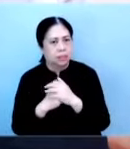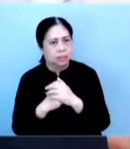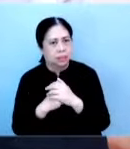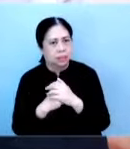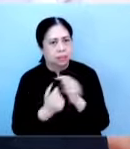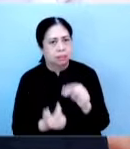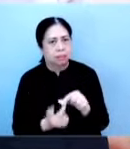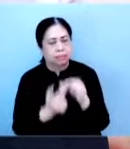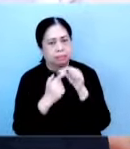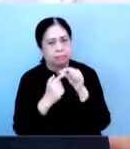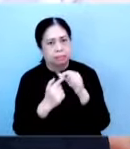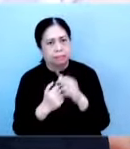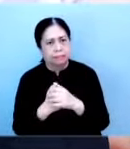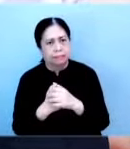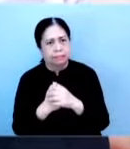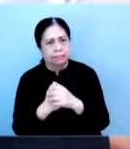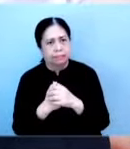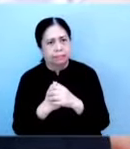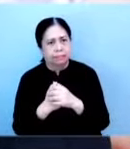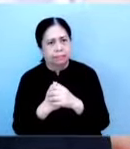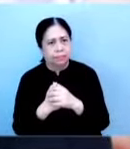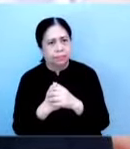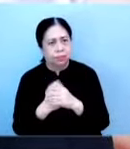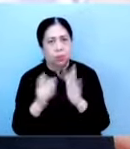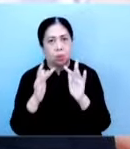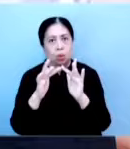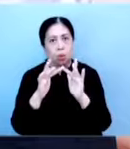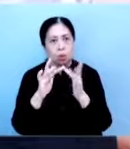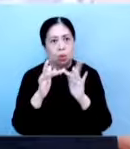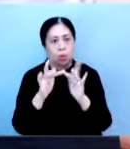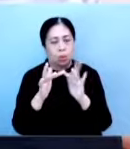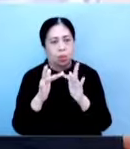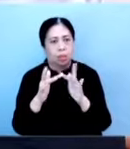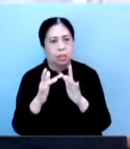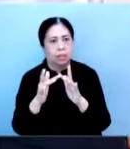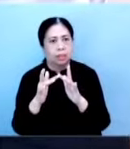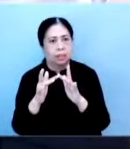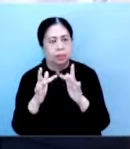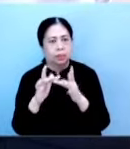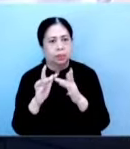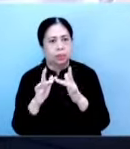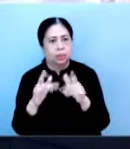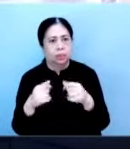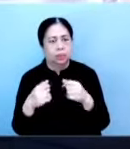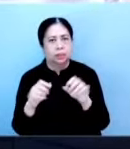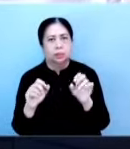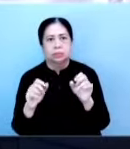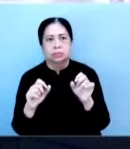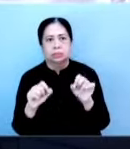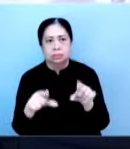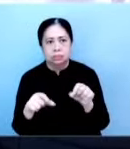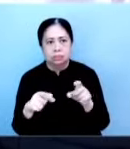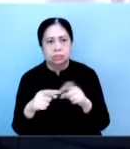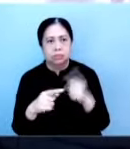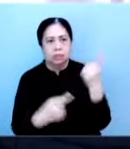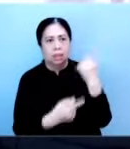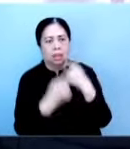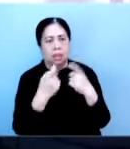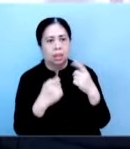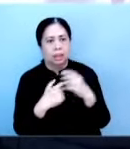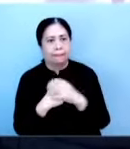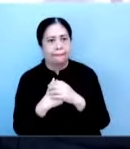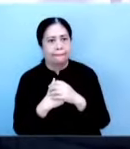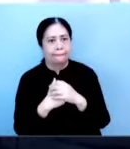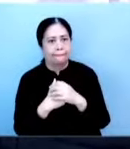na't pagka pag online po kasi kasi sa online lang naman po ako eh May nagtatanong po kasi na